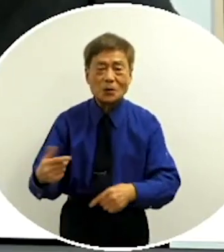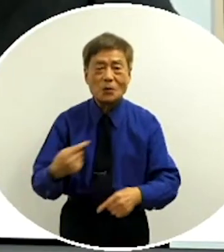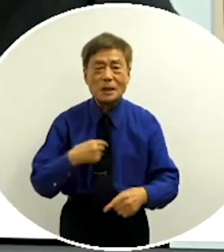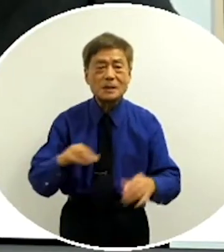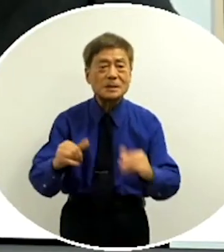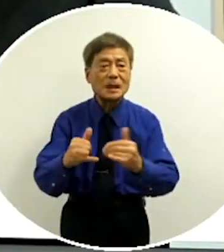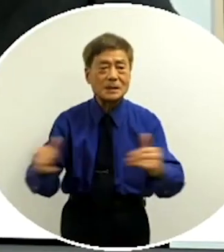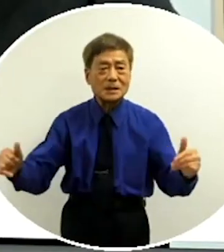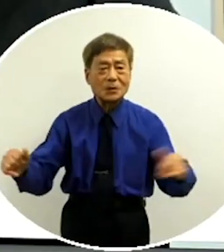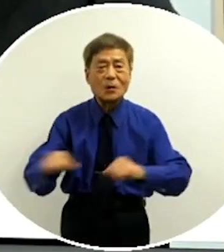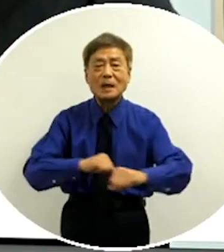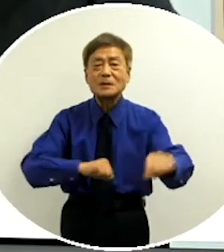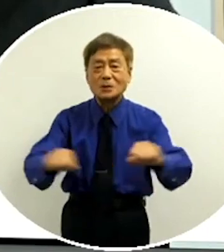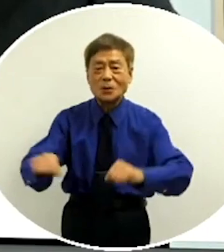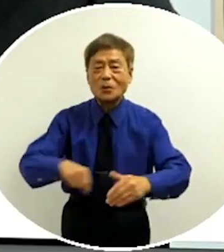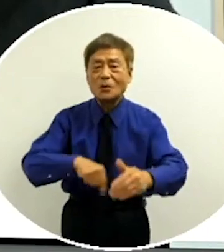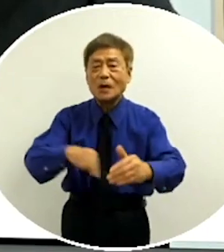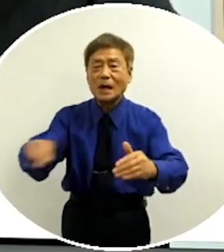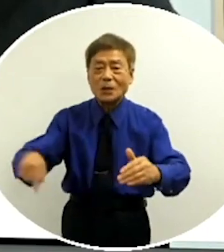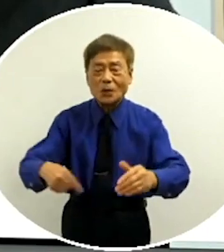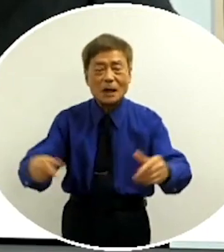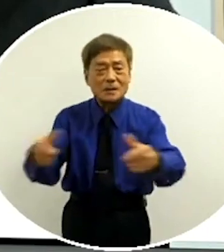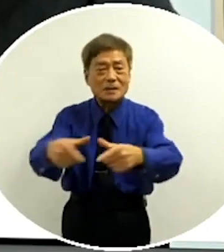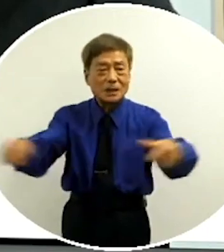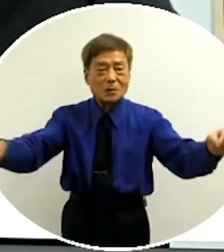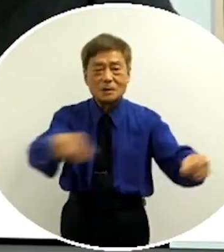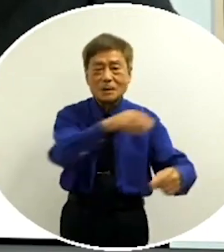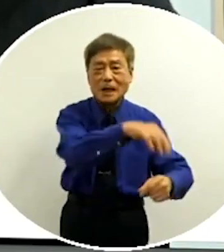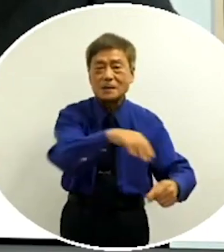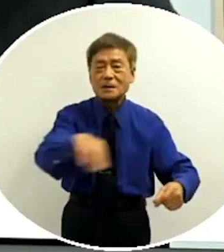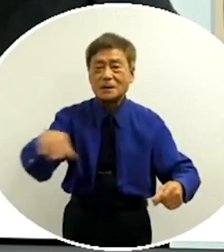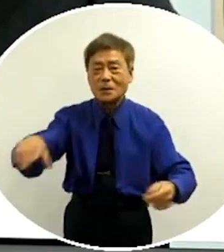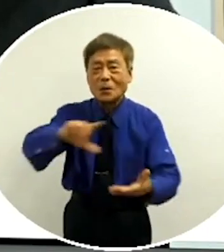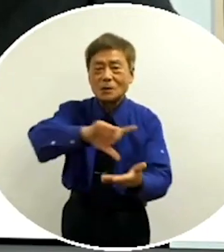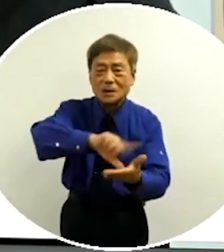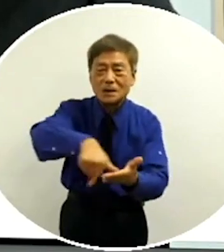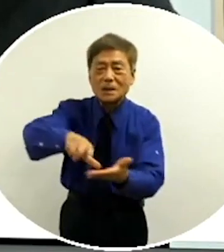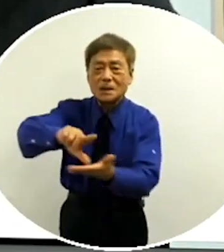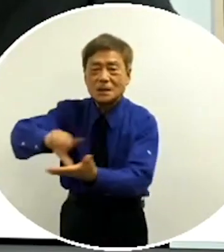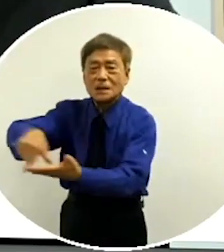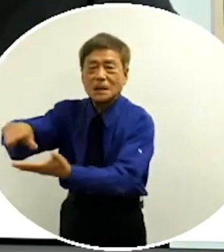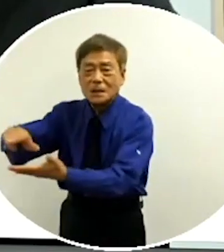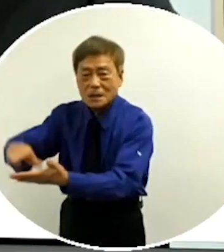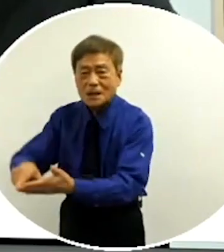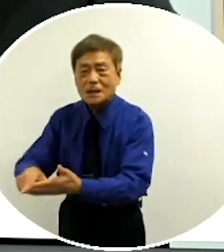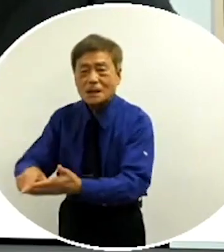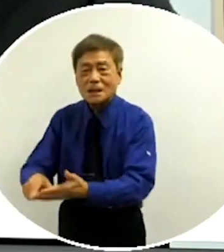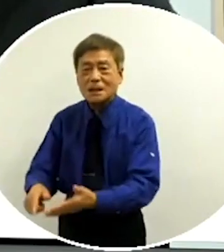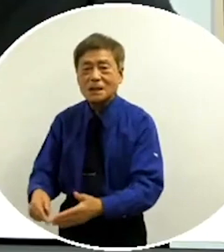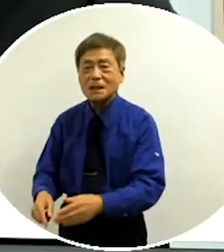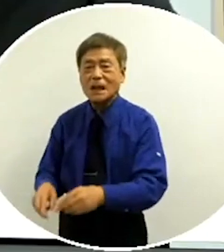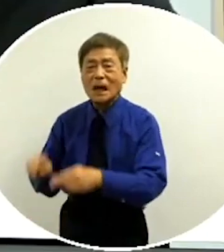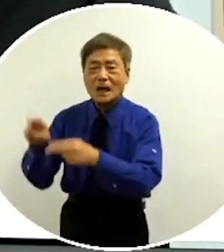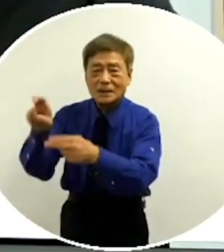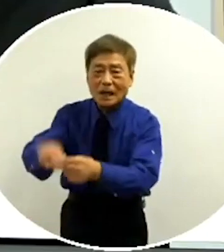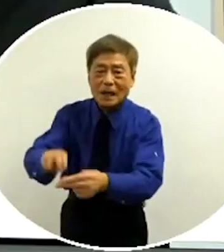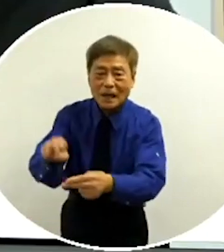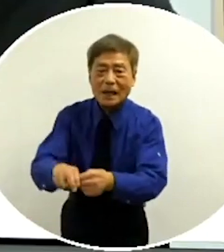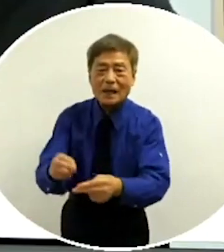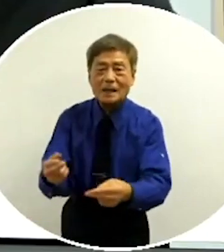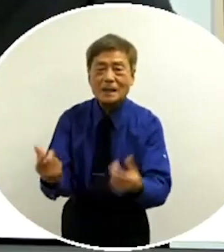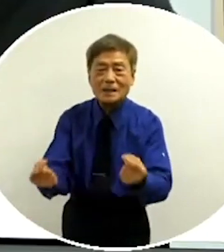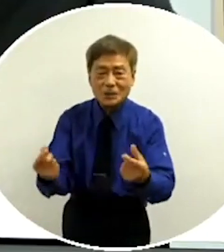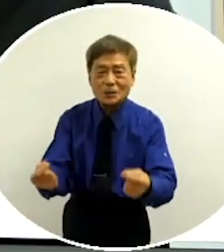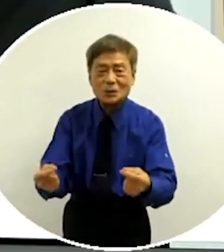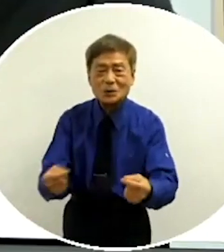弱いその地域に入り込むとか姿勢に入り込むということがまだまだ弱いと言われててそこをどうやって強化するかが1